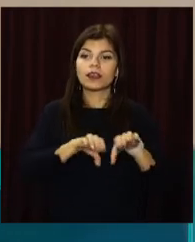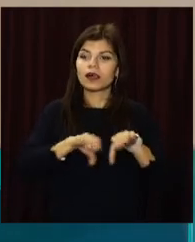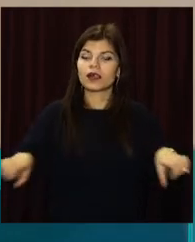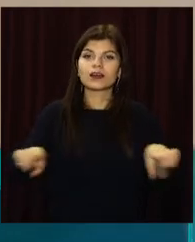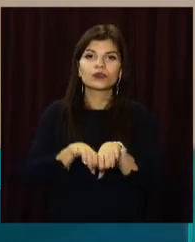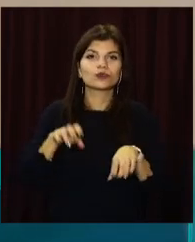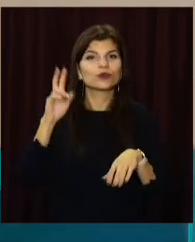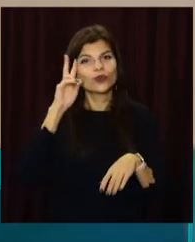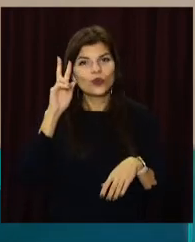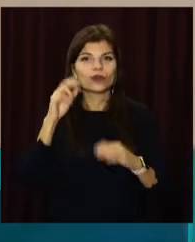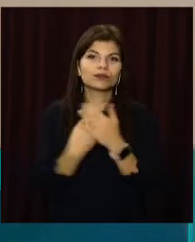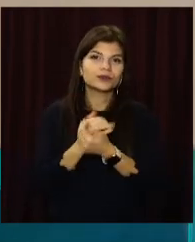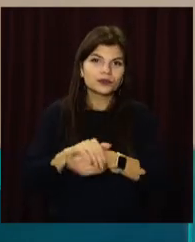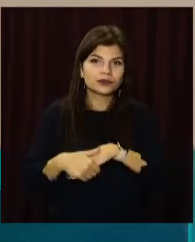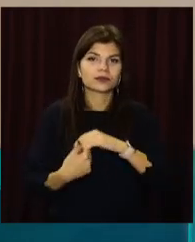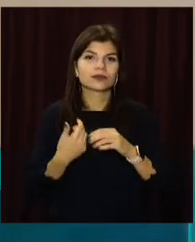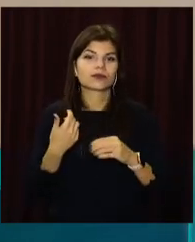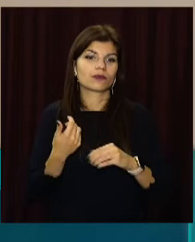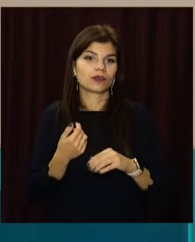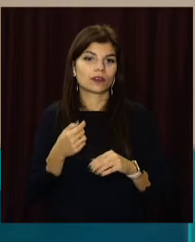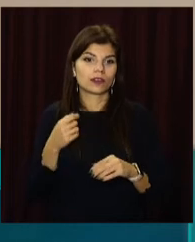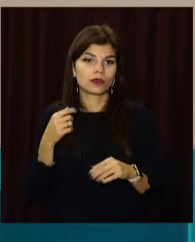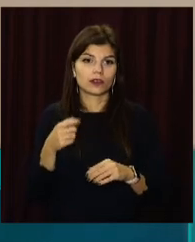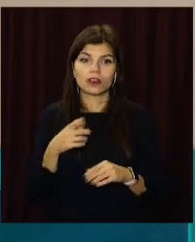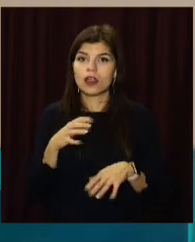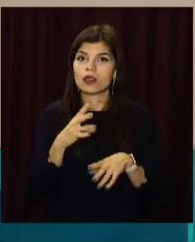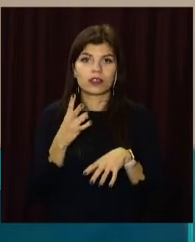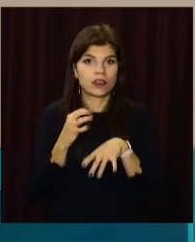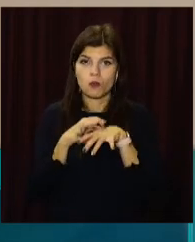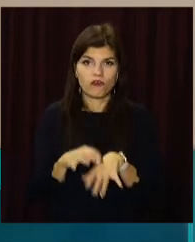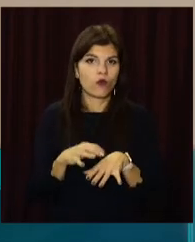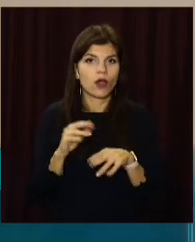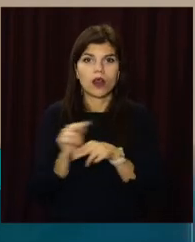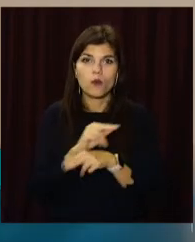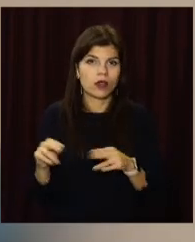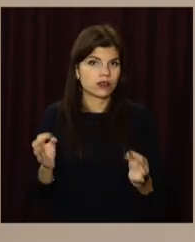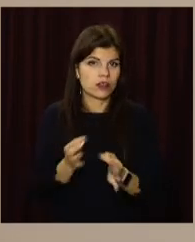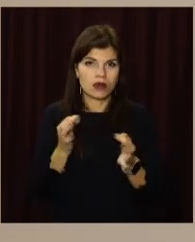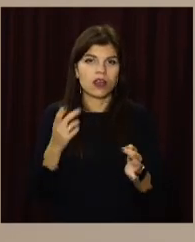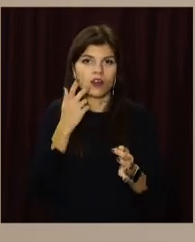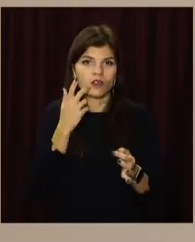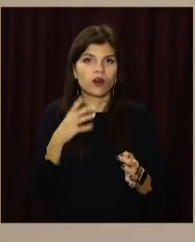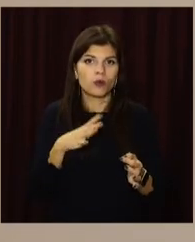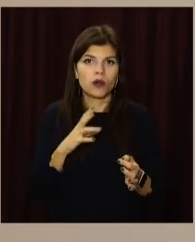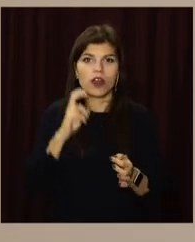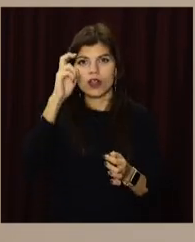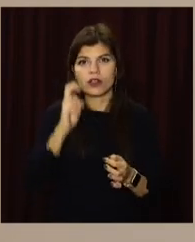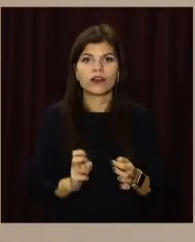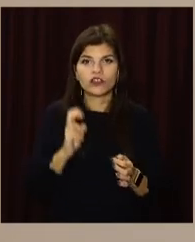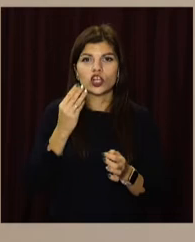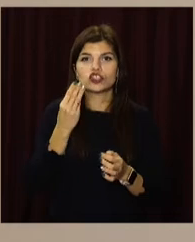Каналізаційні і водопроводні роботи тут не проводились ніколи. У нас завжди були затоплені ліфтові